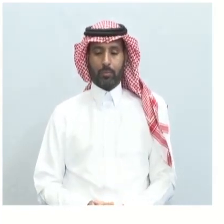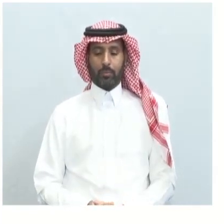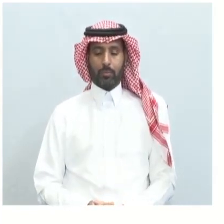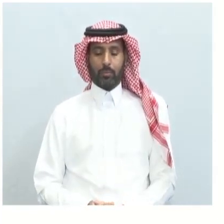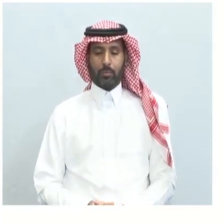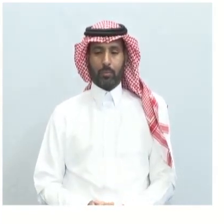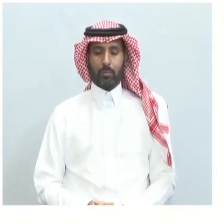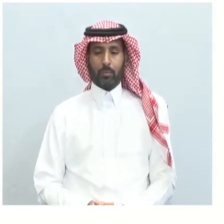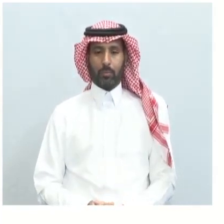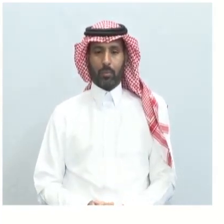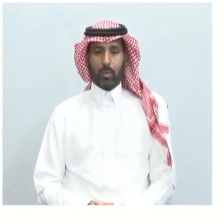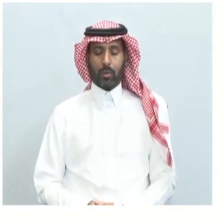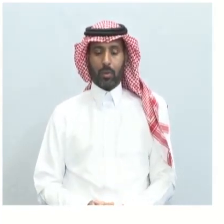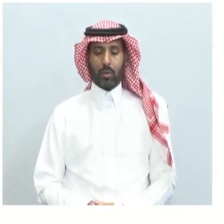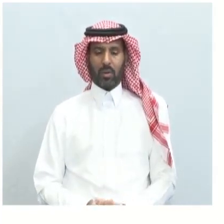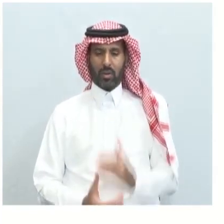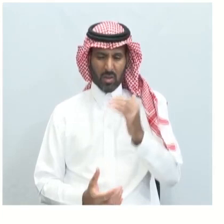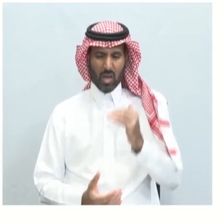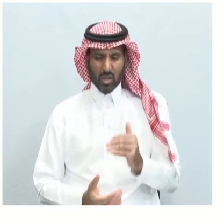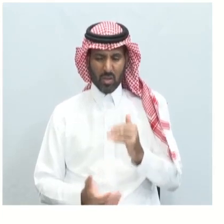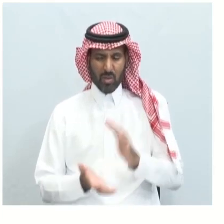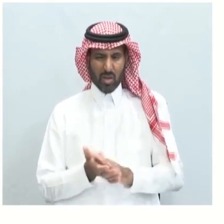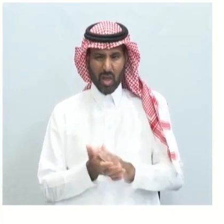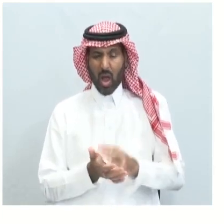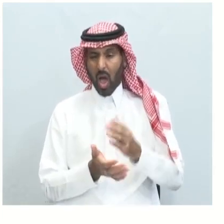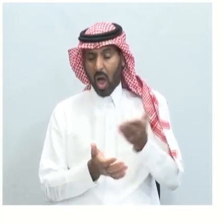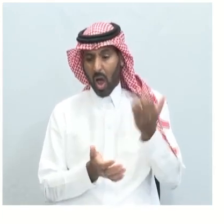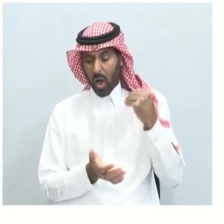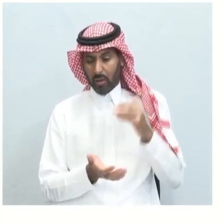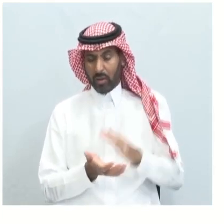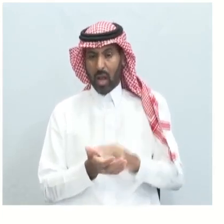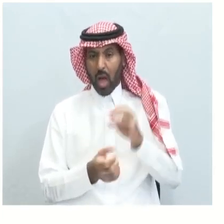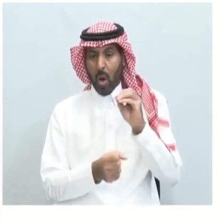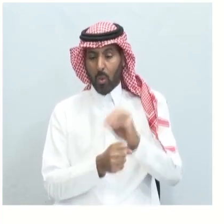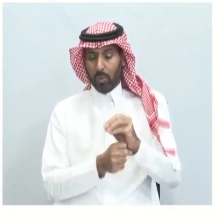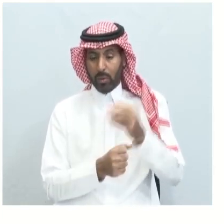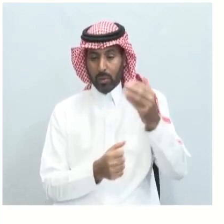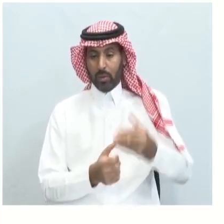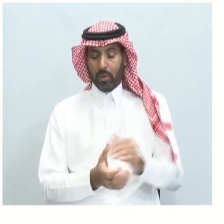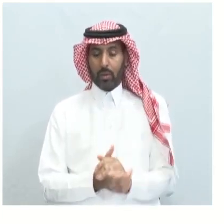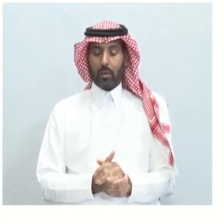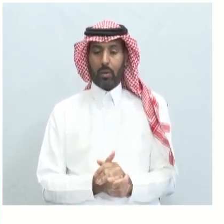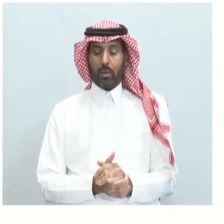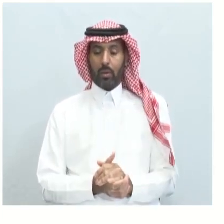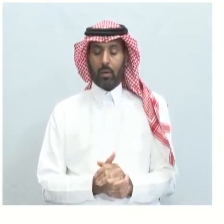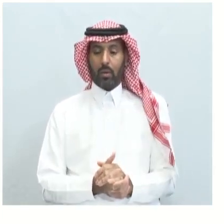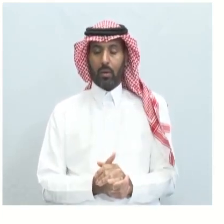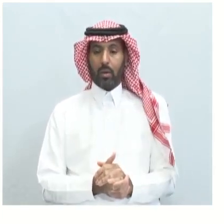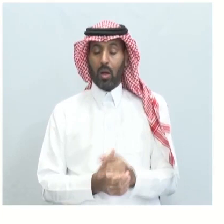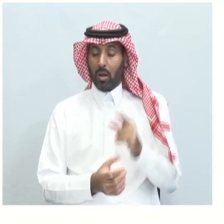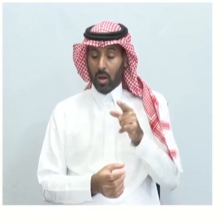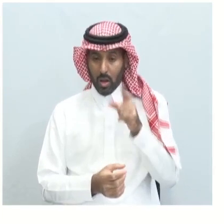السبراني للتخفيف من المخاطر السابقه التي تعرفنا عليها قبل قليل من المهم ان نقوم بتنفيذ افضل